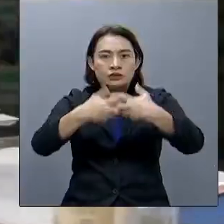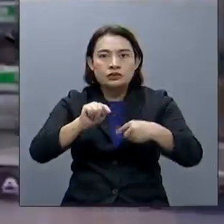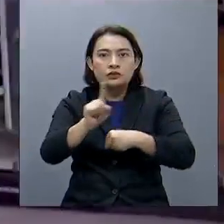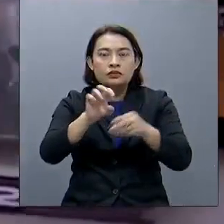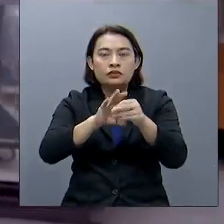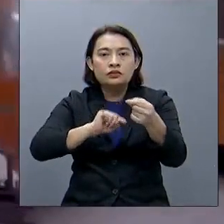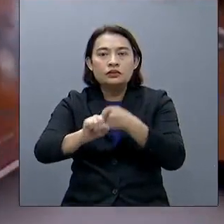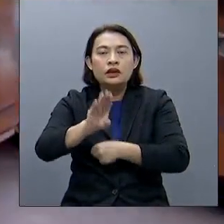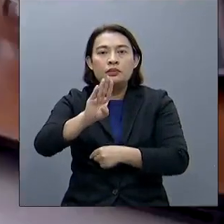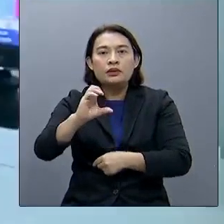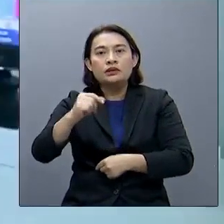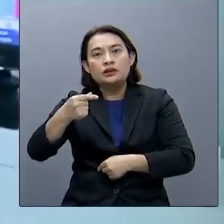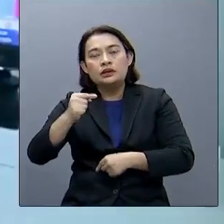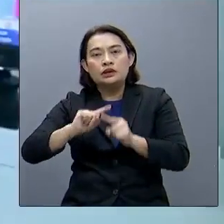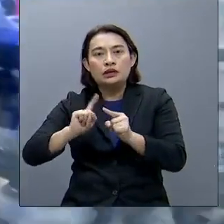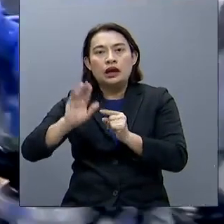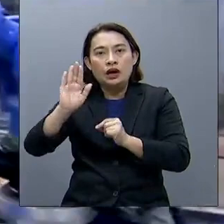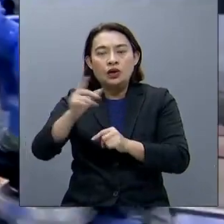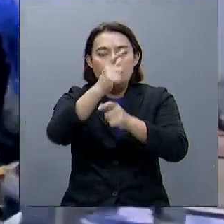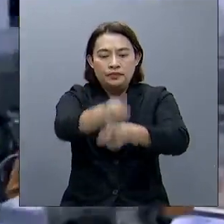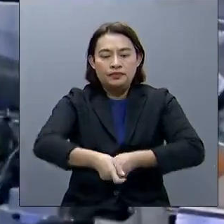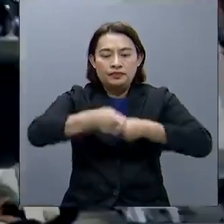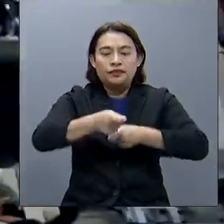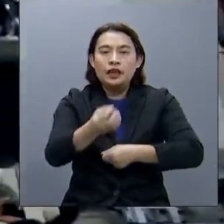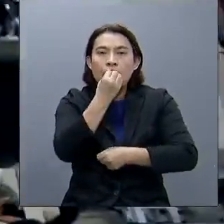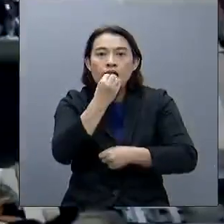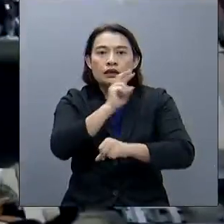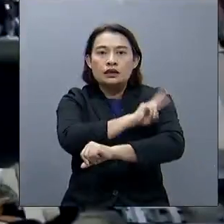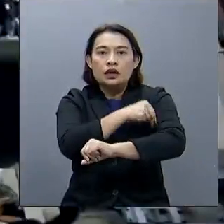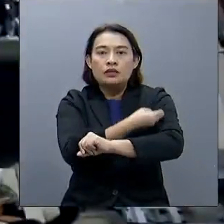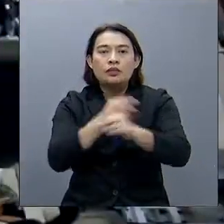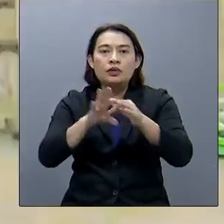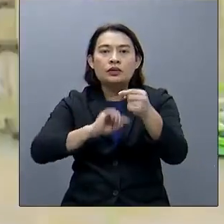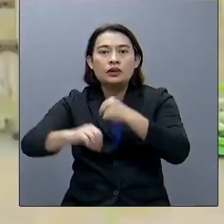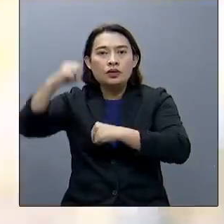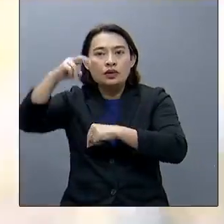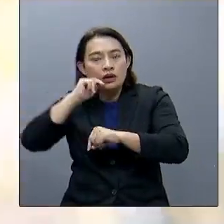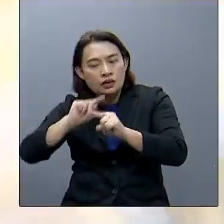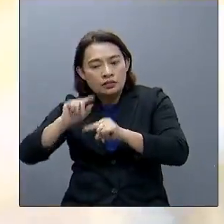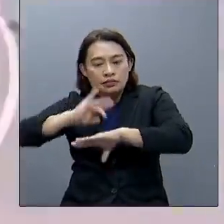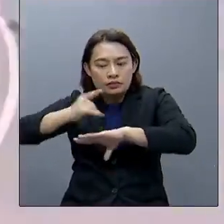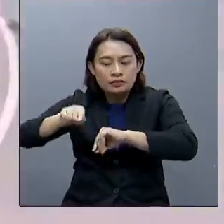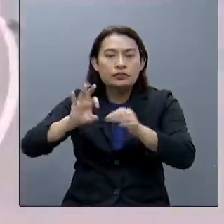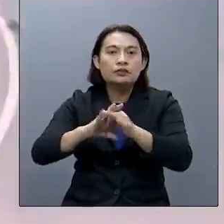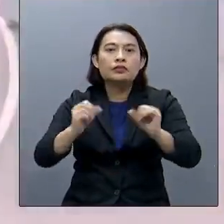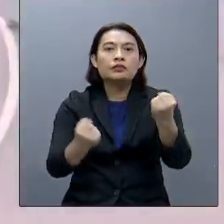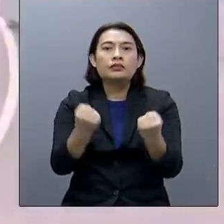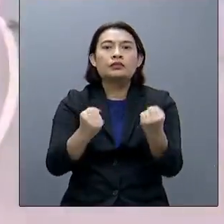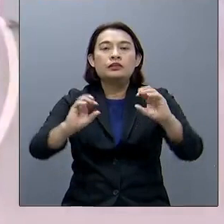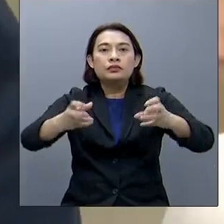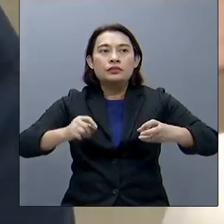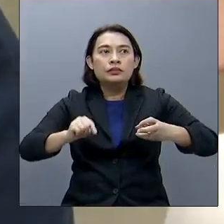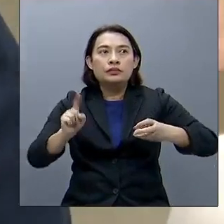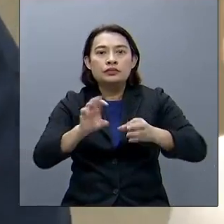าหกรรม BCG Economy ทั้งเกษตรอาหารการแพทย์และพลังงานสะอาดอุตสาหกรรมยานยนต์โดยเฉพาะยานยนต์ไฟฟ้